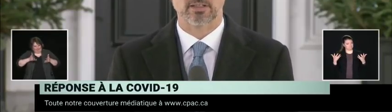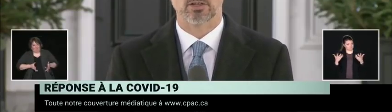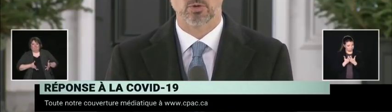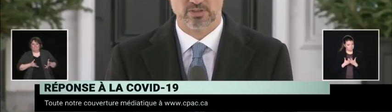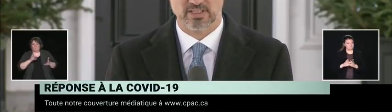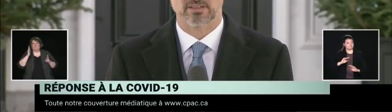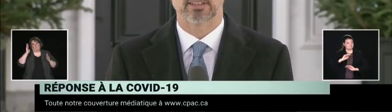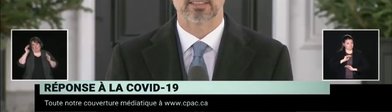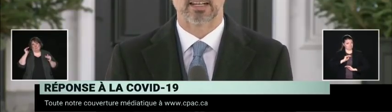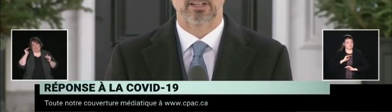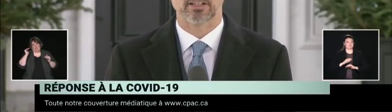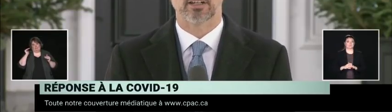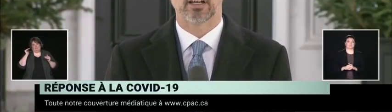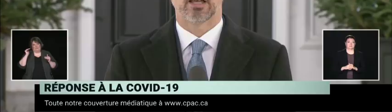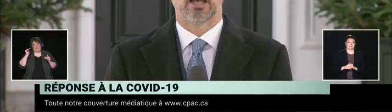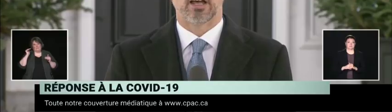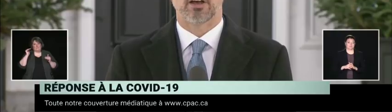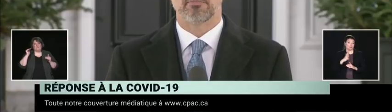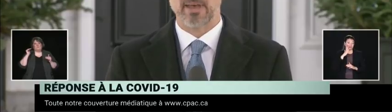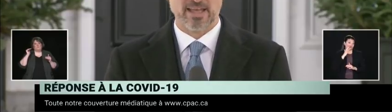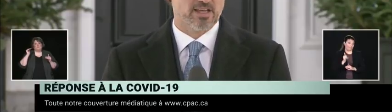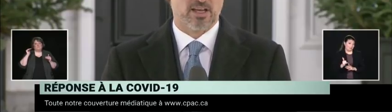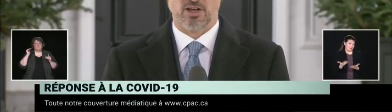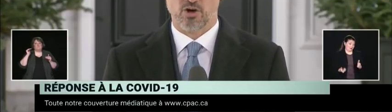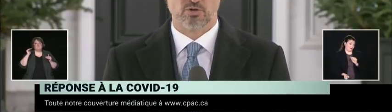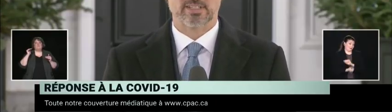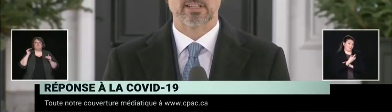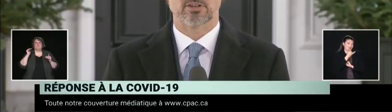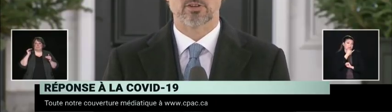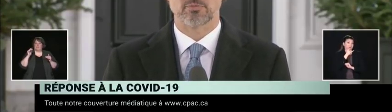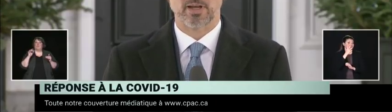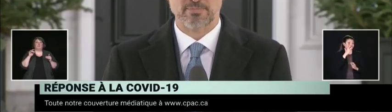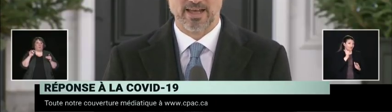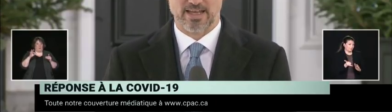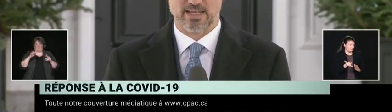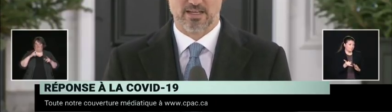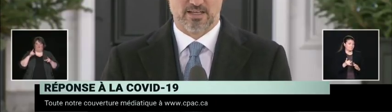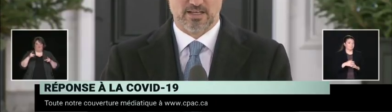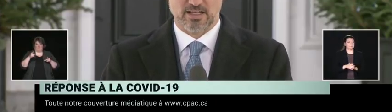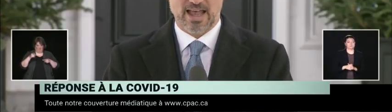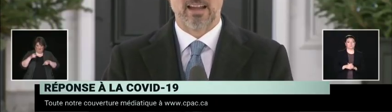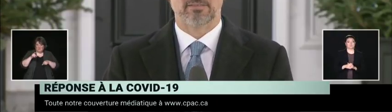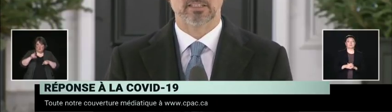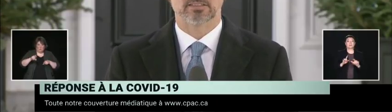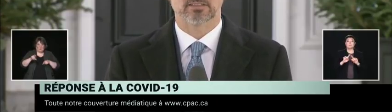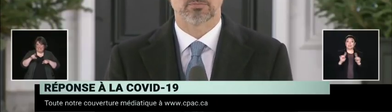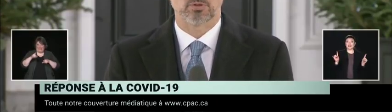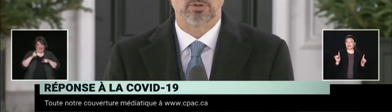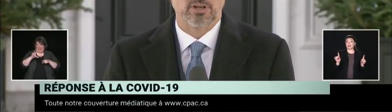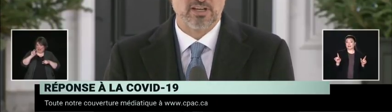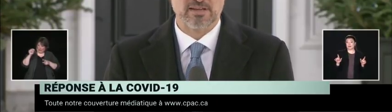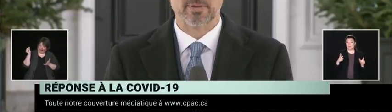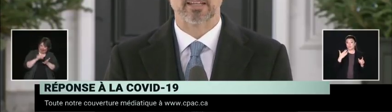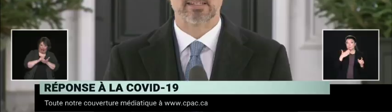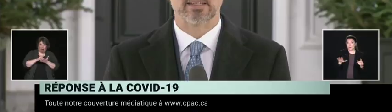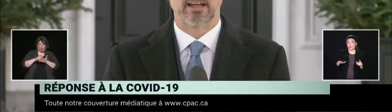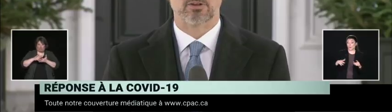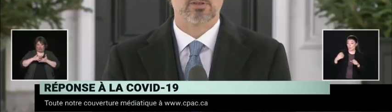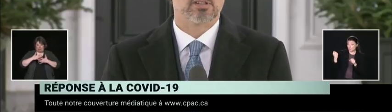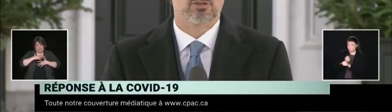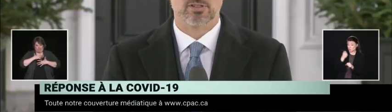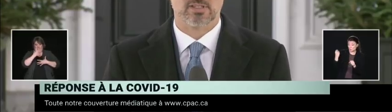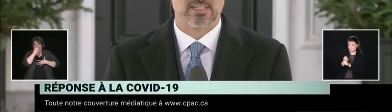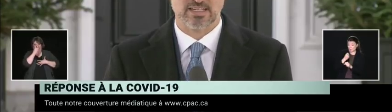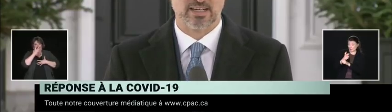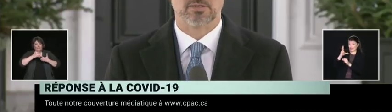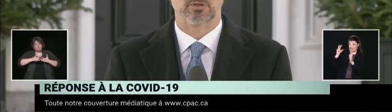besoin d'autant de ventilateurs. Mais on sait que de préparer à l'avance pour les pires des scénarios,